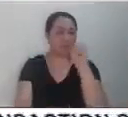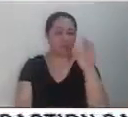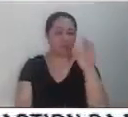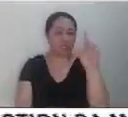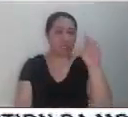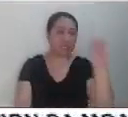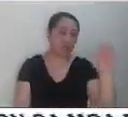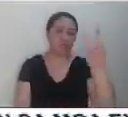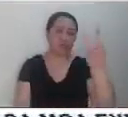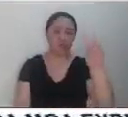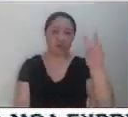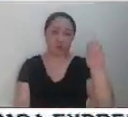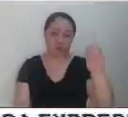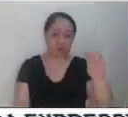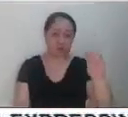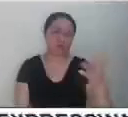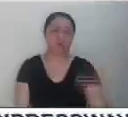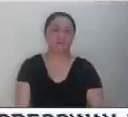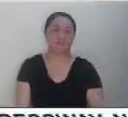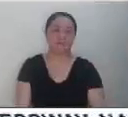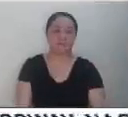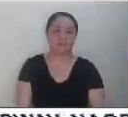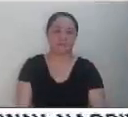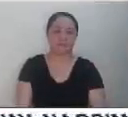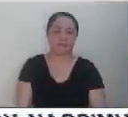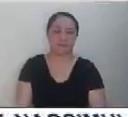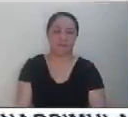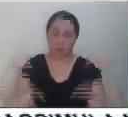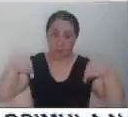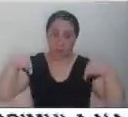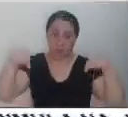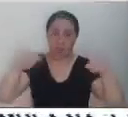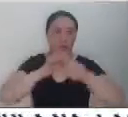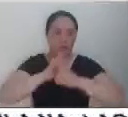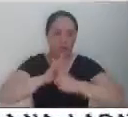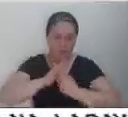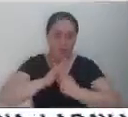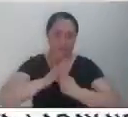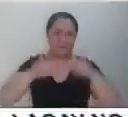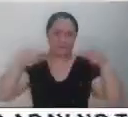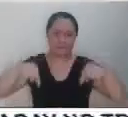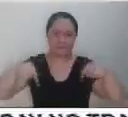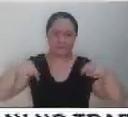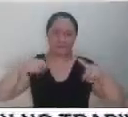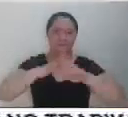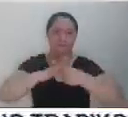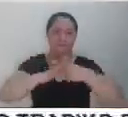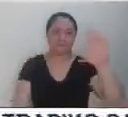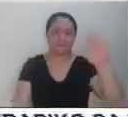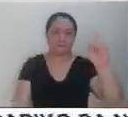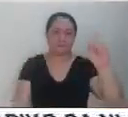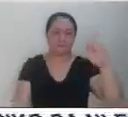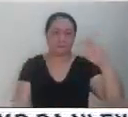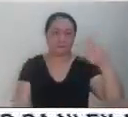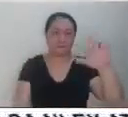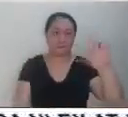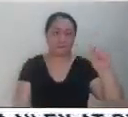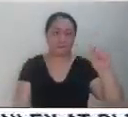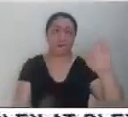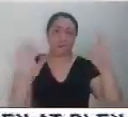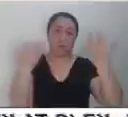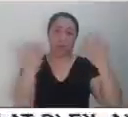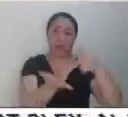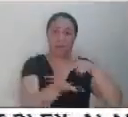po yun. Opo. At meron pong maliit na C5 South Link section, yung pong tumatawid sa Slex po, from Merville